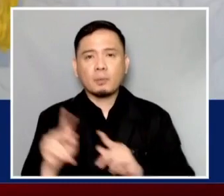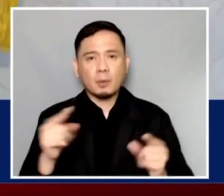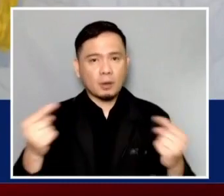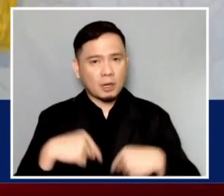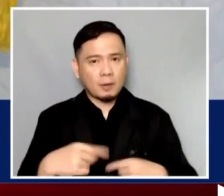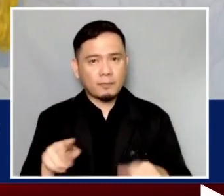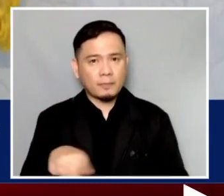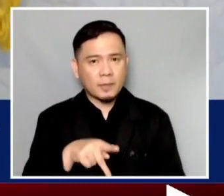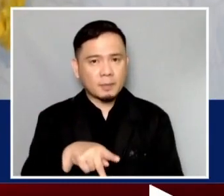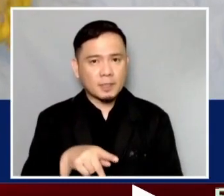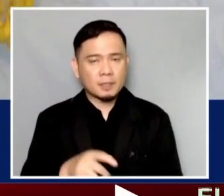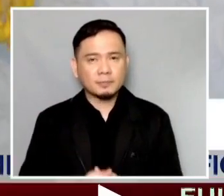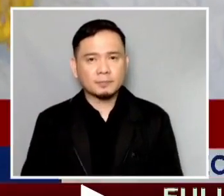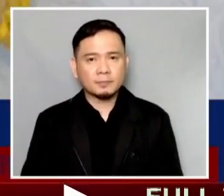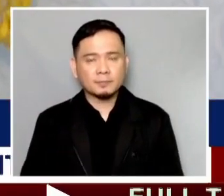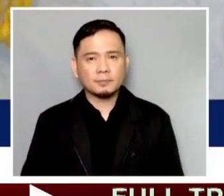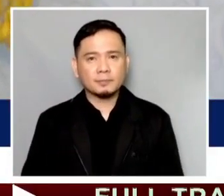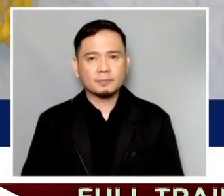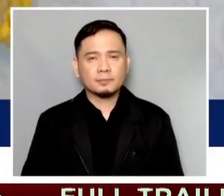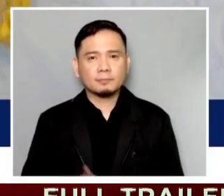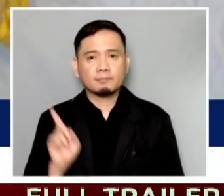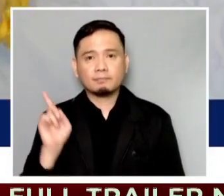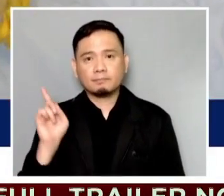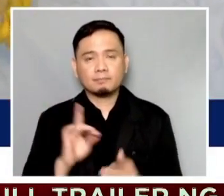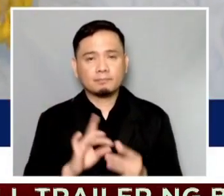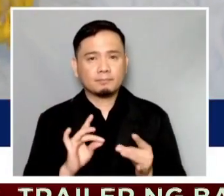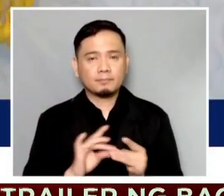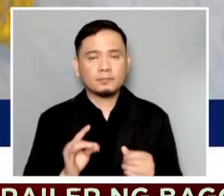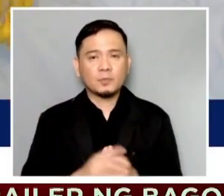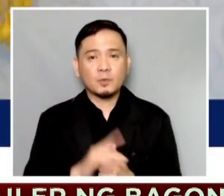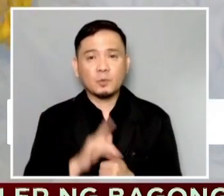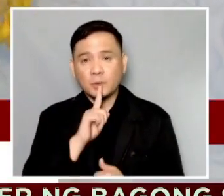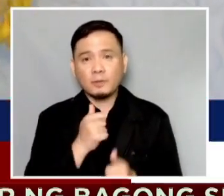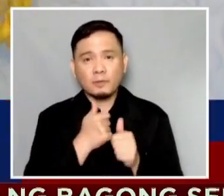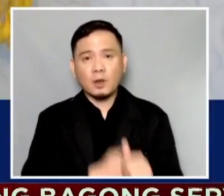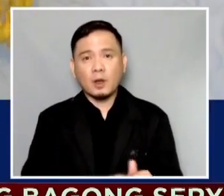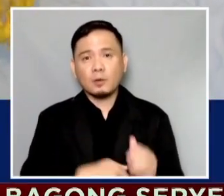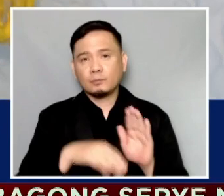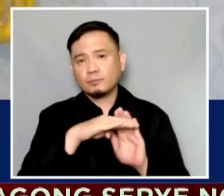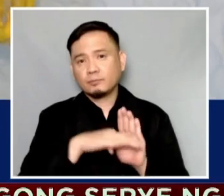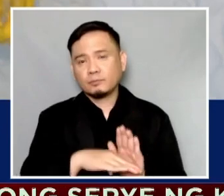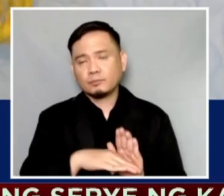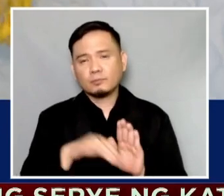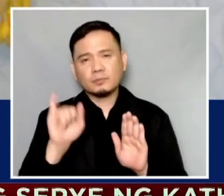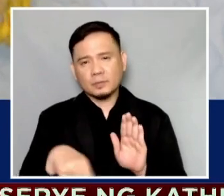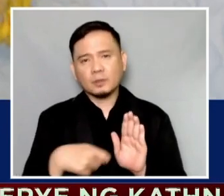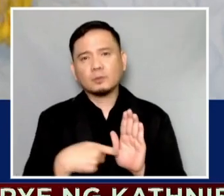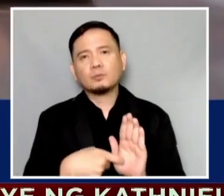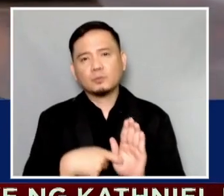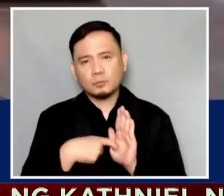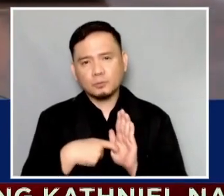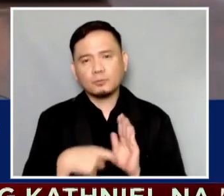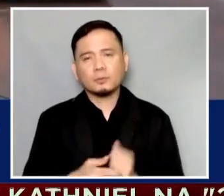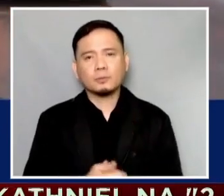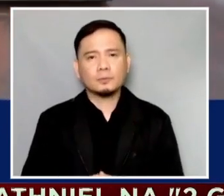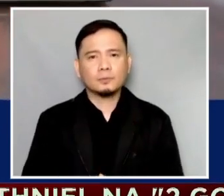doon sa prevailing protocol, ang requirement natin is